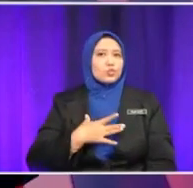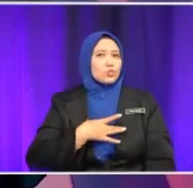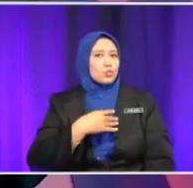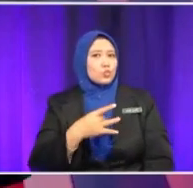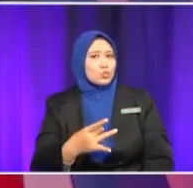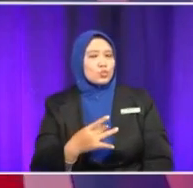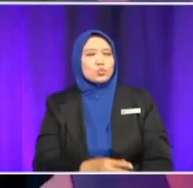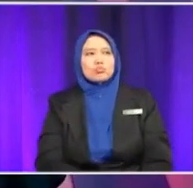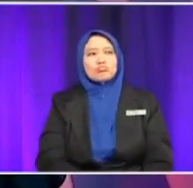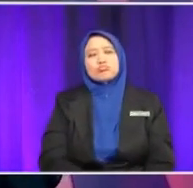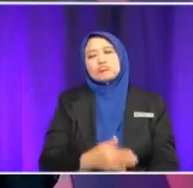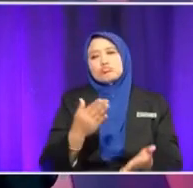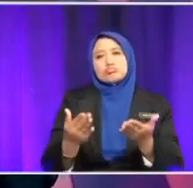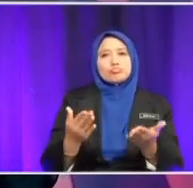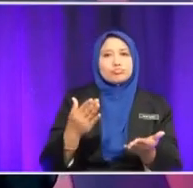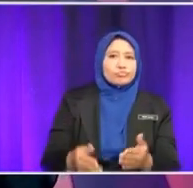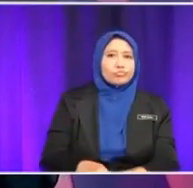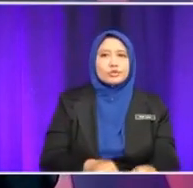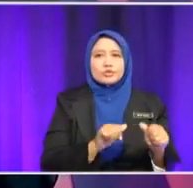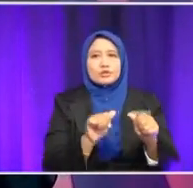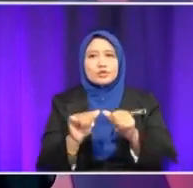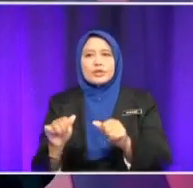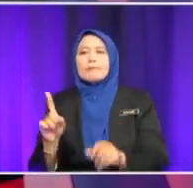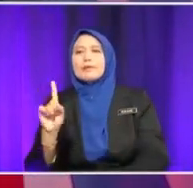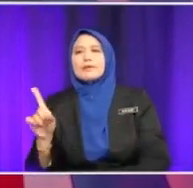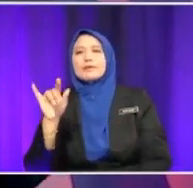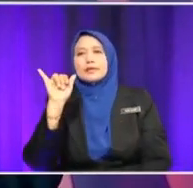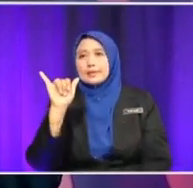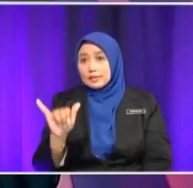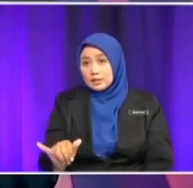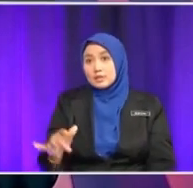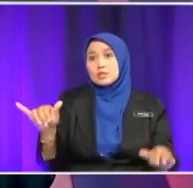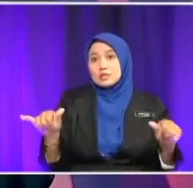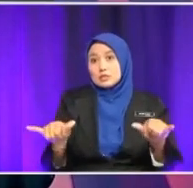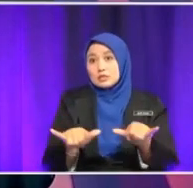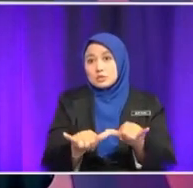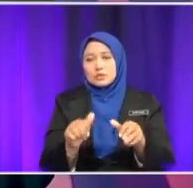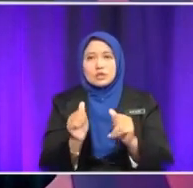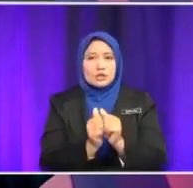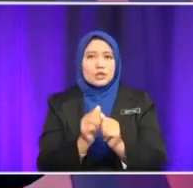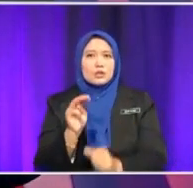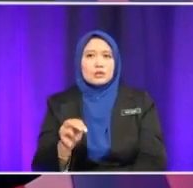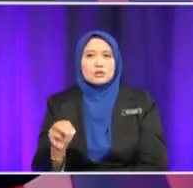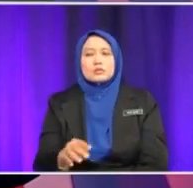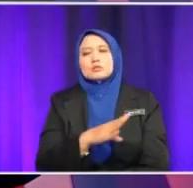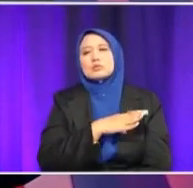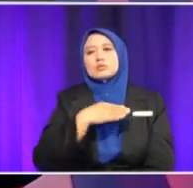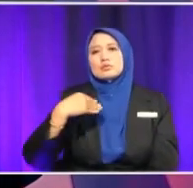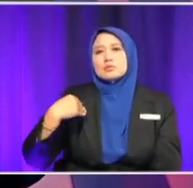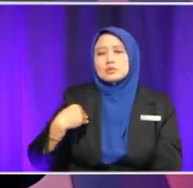jurusan aliran mana yang sesuai ketika tempat untuk mereka susunannya itu kelebihan mereka sebenarnya Oke dan juga